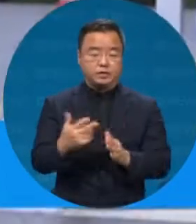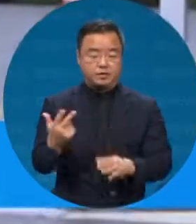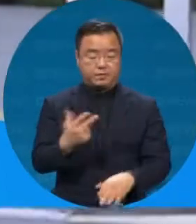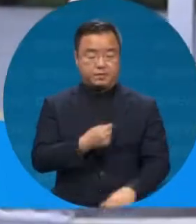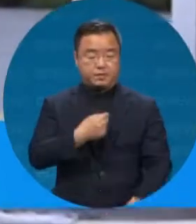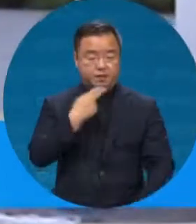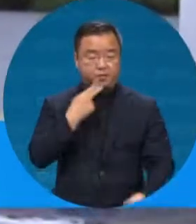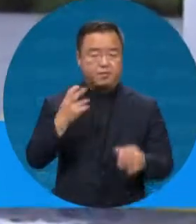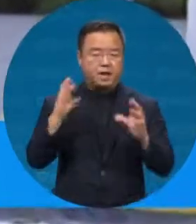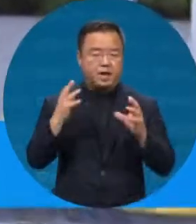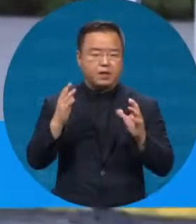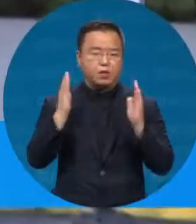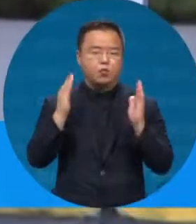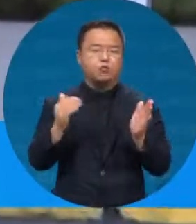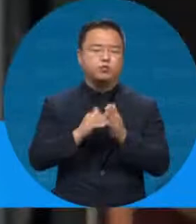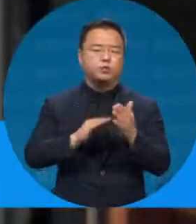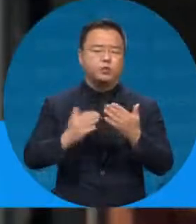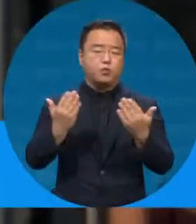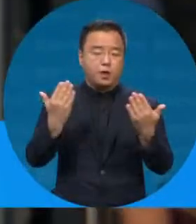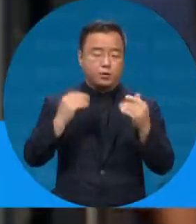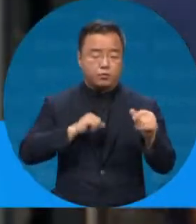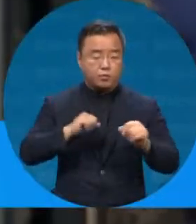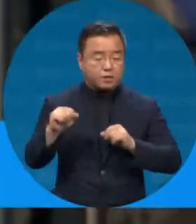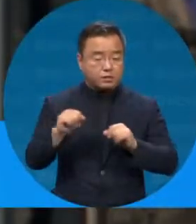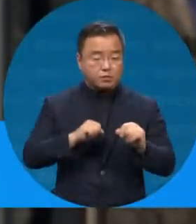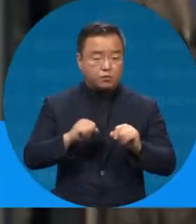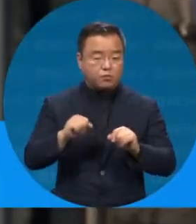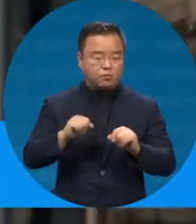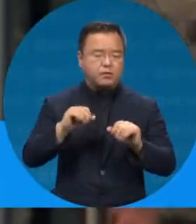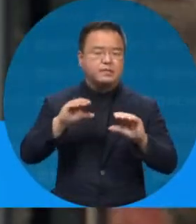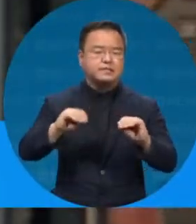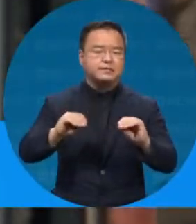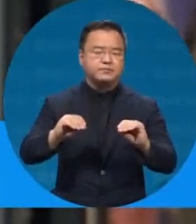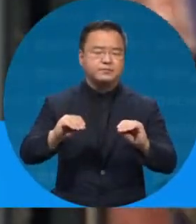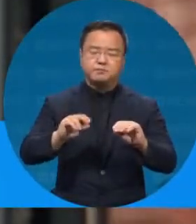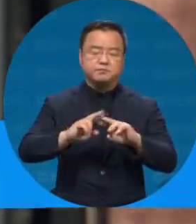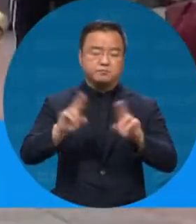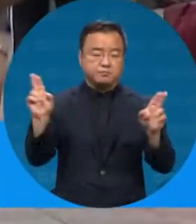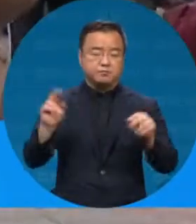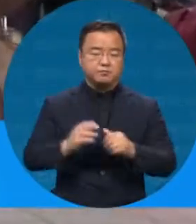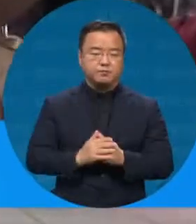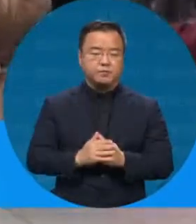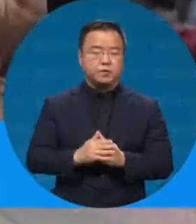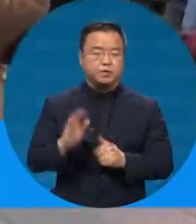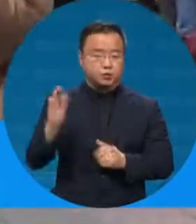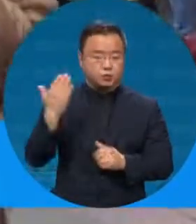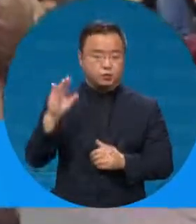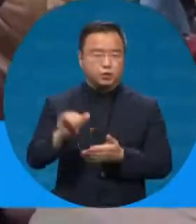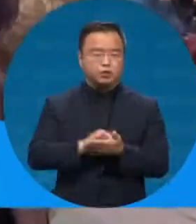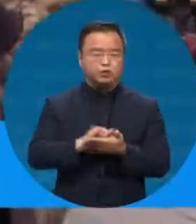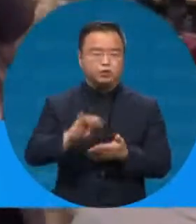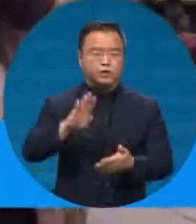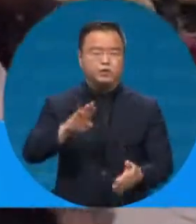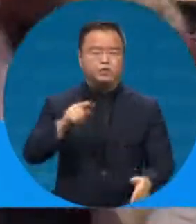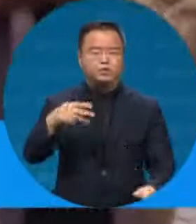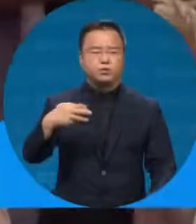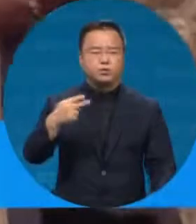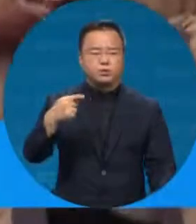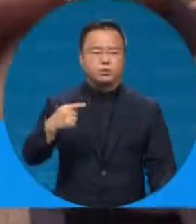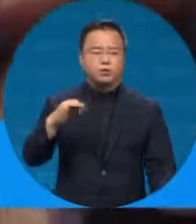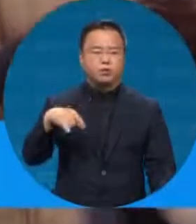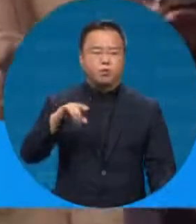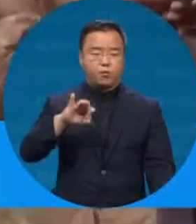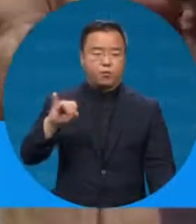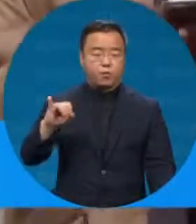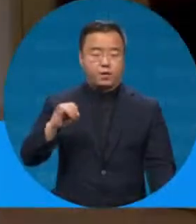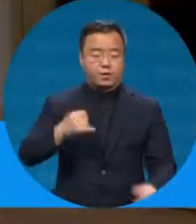참여를 금지하는 조치도 해제하기로 했습니다. 최근 뉴욕에서는 브로드웨이 극장가가 관객들에 대한 백신 접종 증명서 제시 요구를